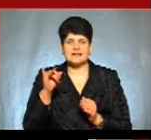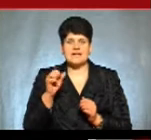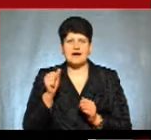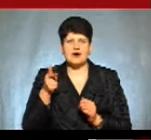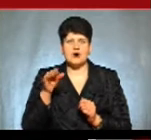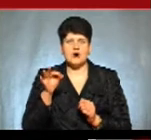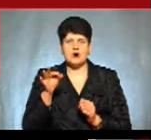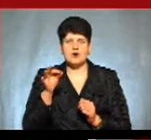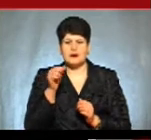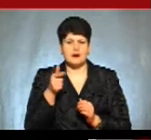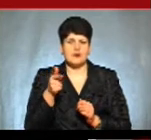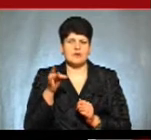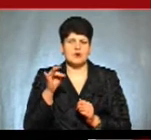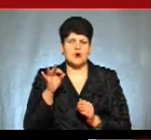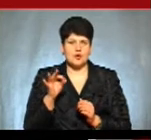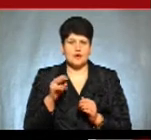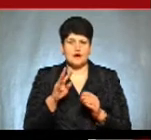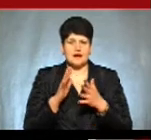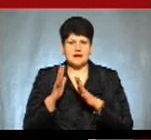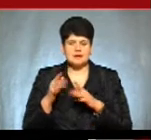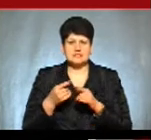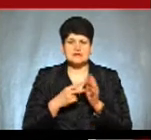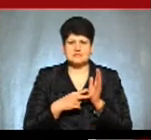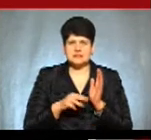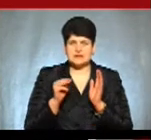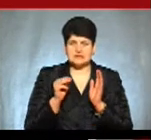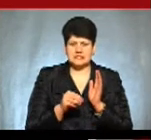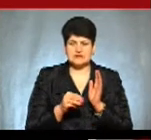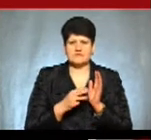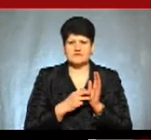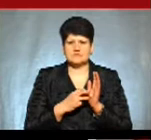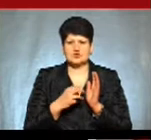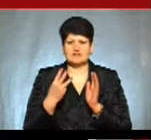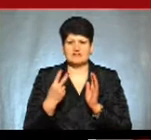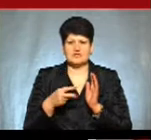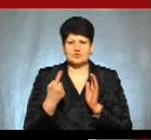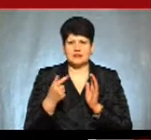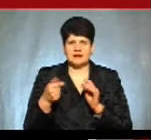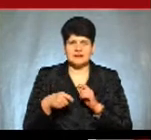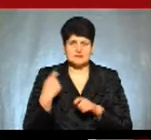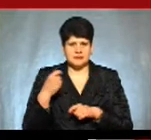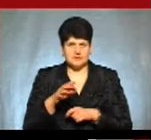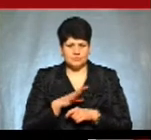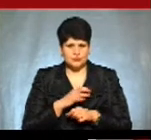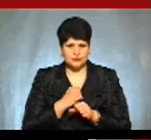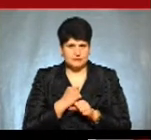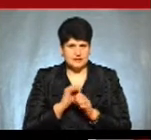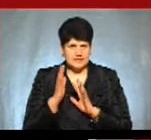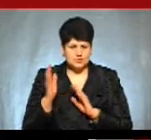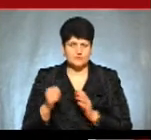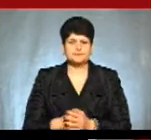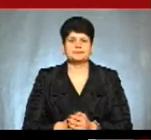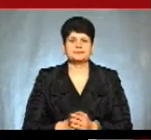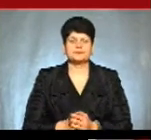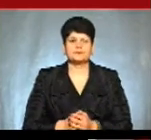агролісу районного комунального спеціалізованого підприємства 70 тисяч 821 гривню збитки заподіяного лісу.